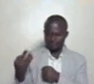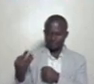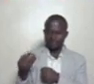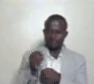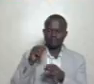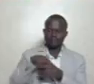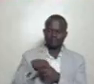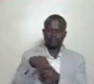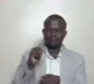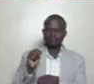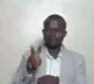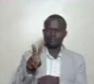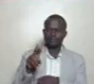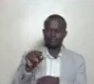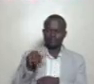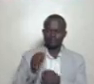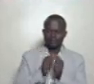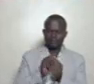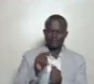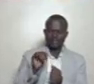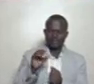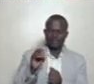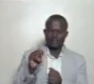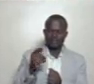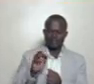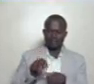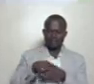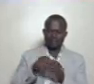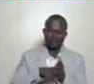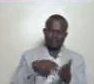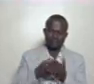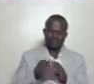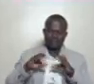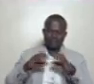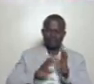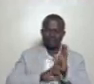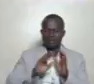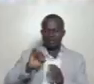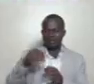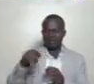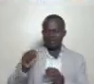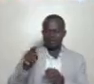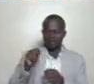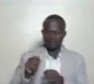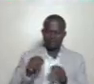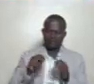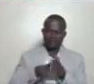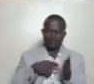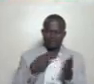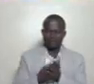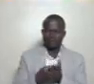igizwe na muvunyi ndetse na niyo nkuru umukino wa mbere bawutsinzwe n'ikipe ihagarariye Ubuyapani batsindwa